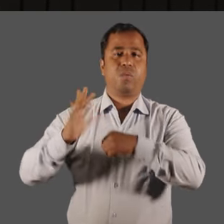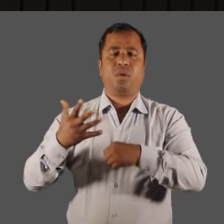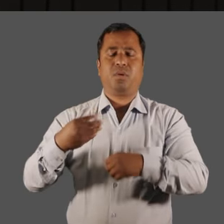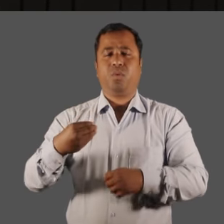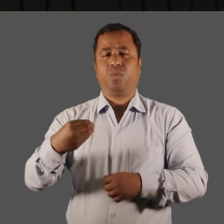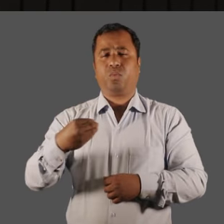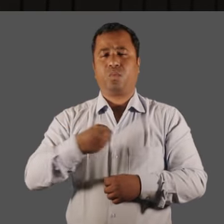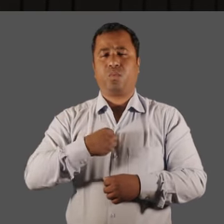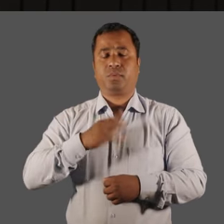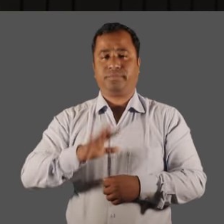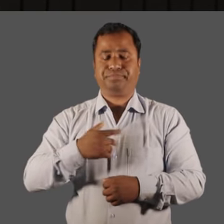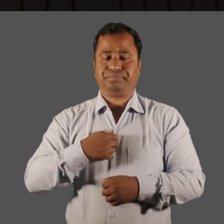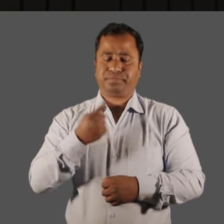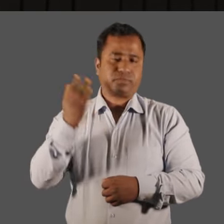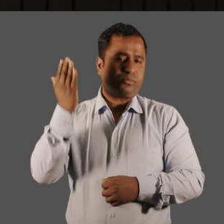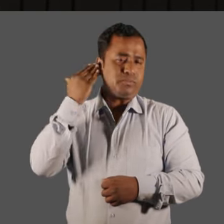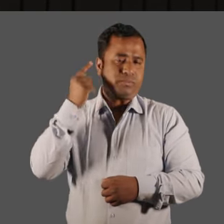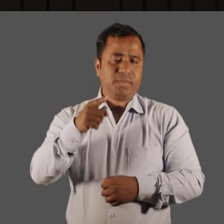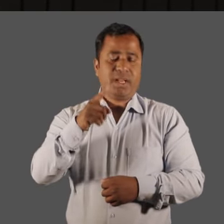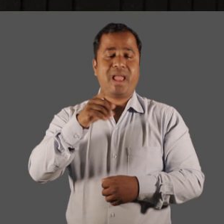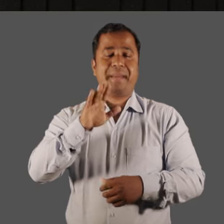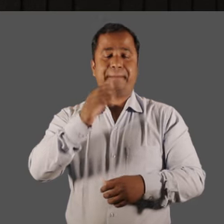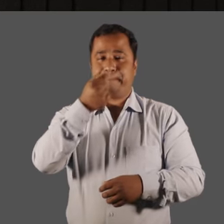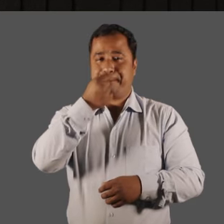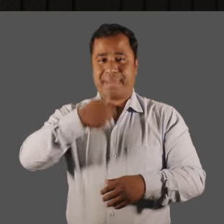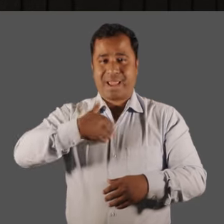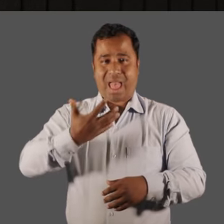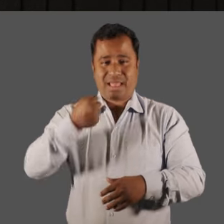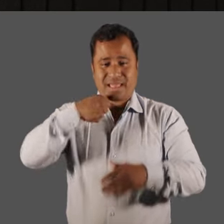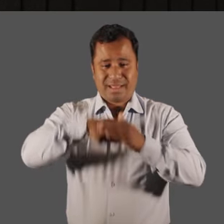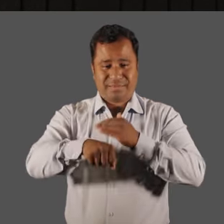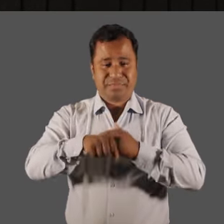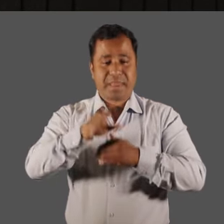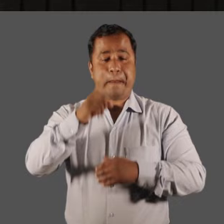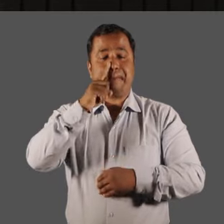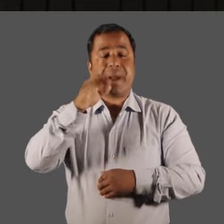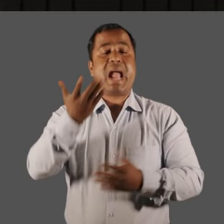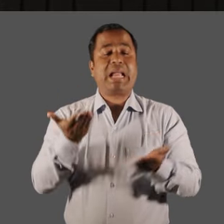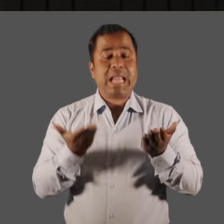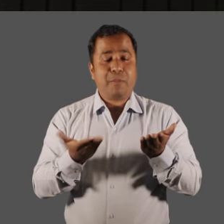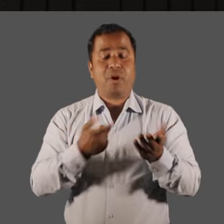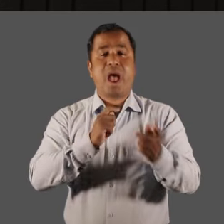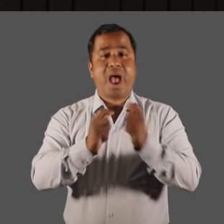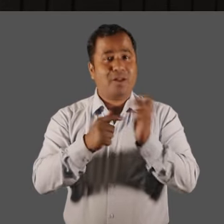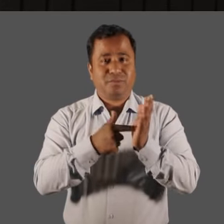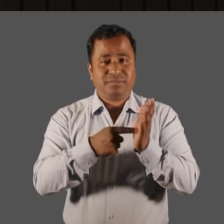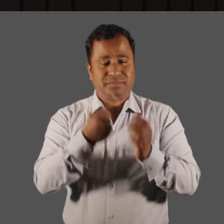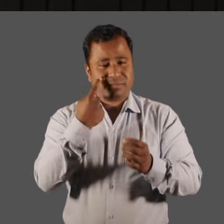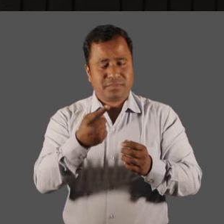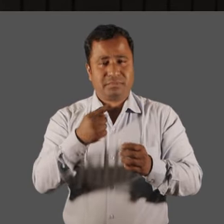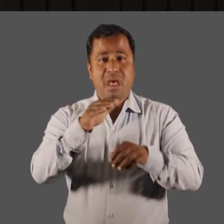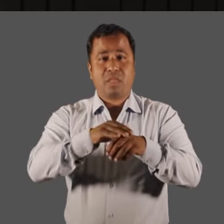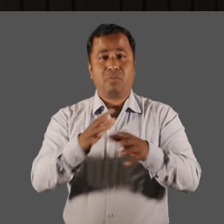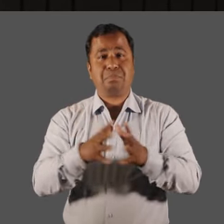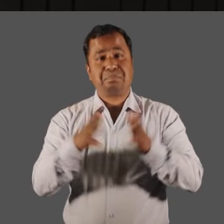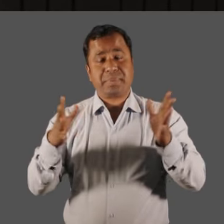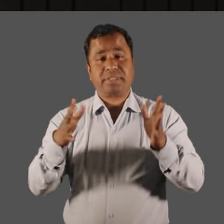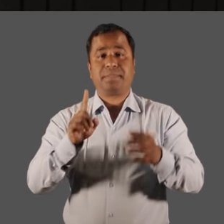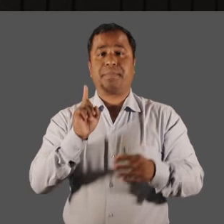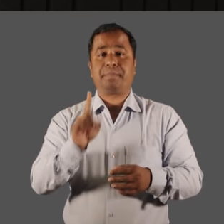খুব ভালো লাগা নিয়ে শুনি যে এই ডাকগুলো তো আসলে খুব আদরের, খুব ভালো লাগার।